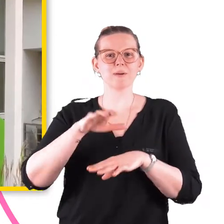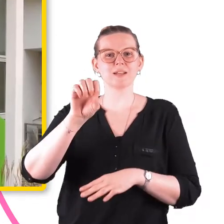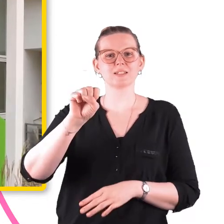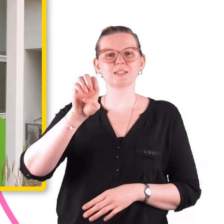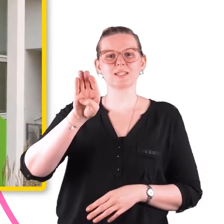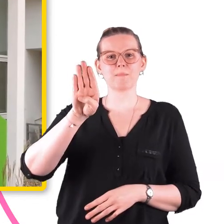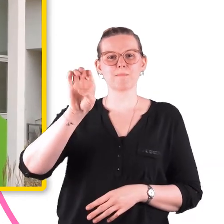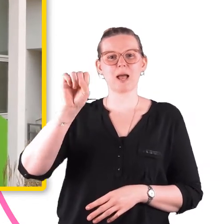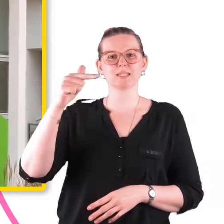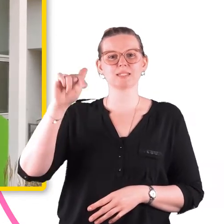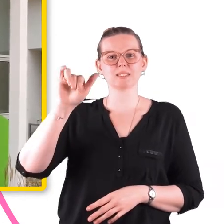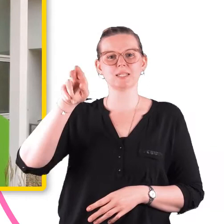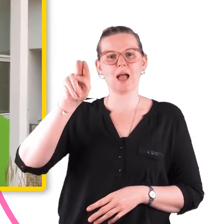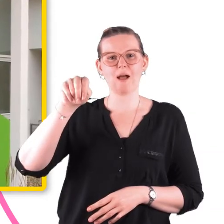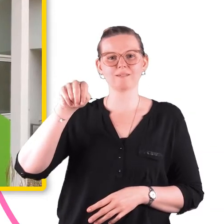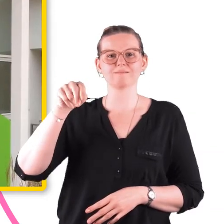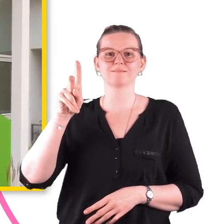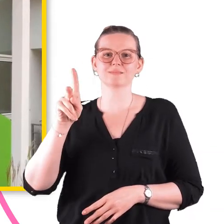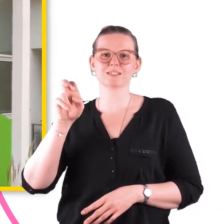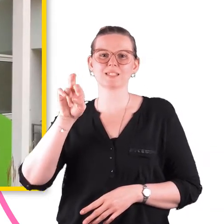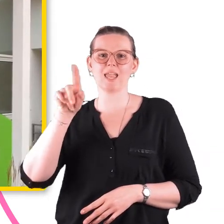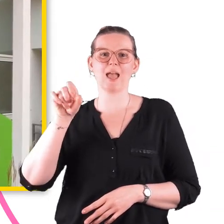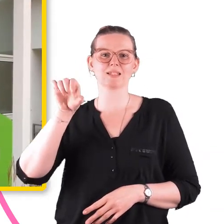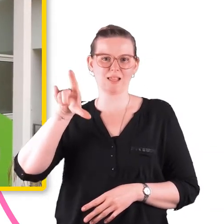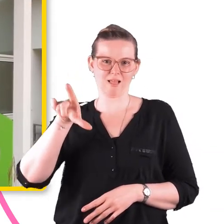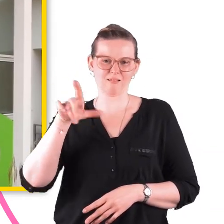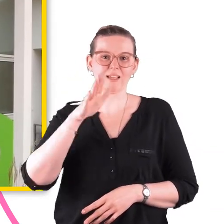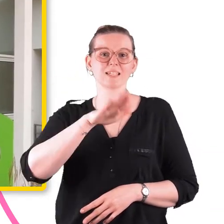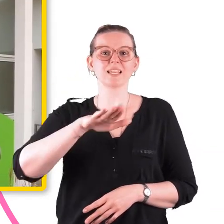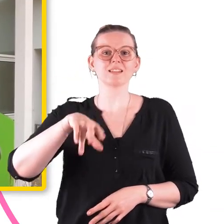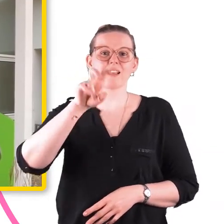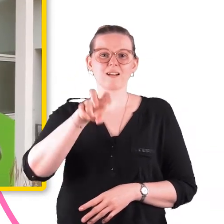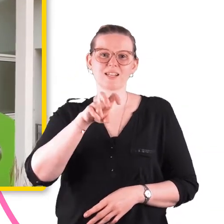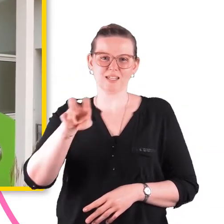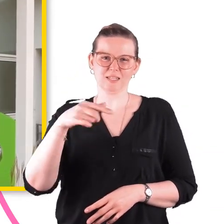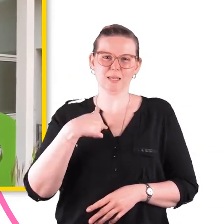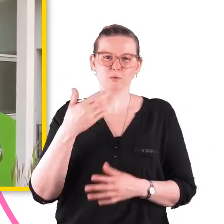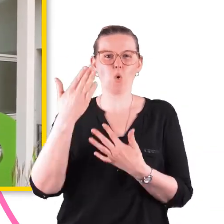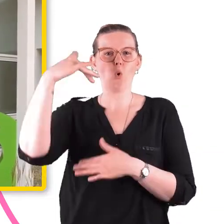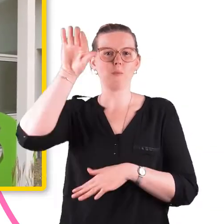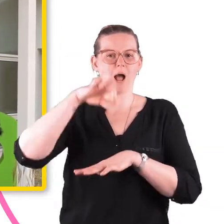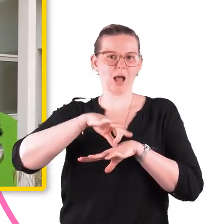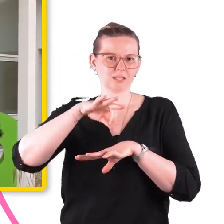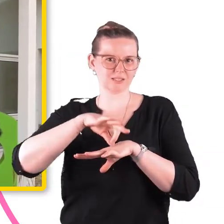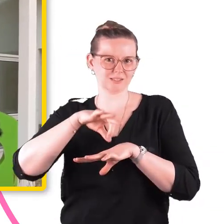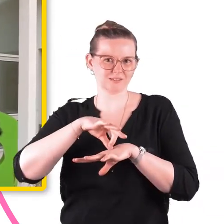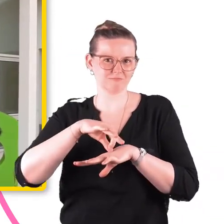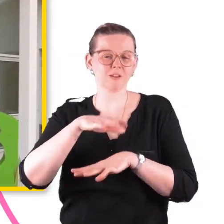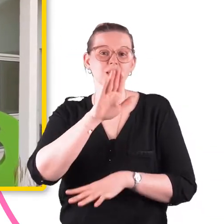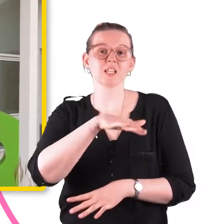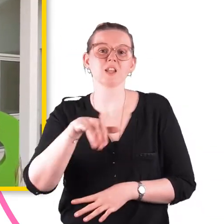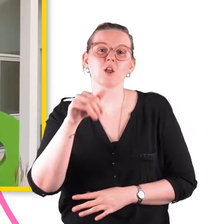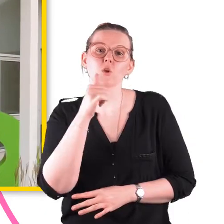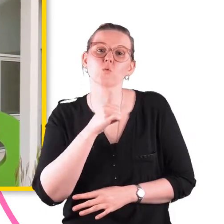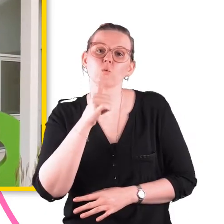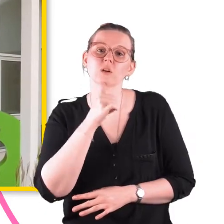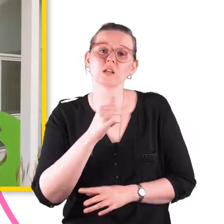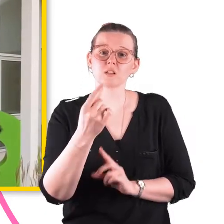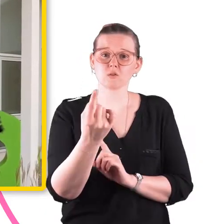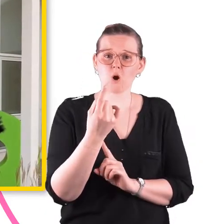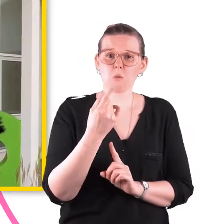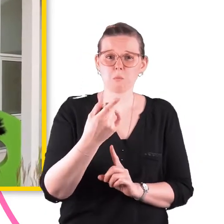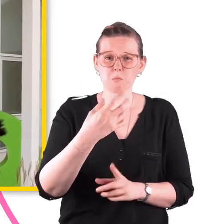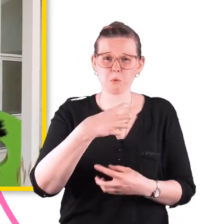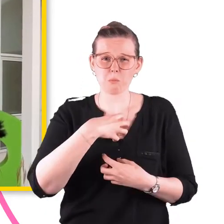Mein Name ist Sebastian Kerzel. Ich bin einer der Oberärzte hier in der Kinderklinik und ich kümmere mich vor allen Dingen um Kinder und